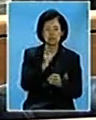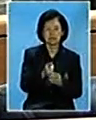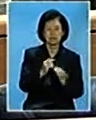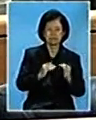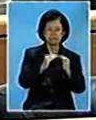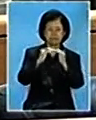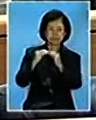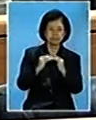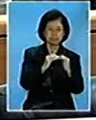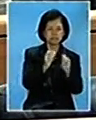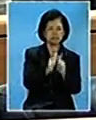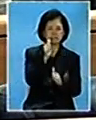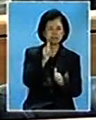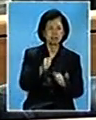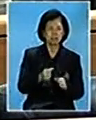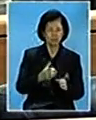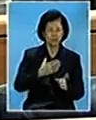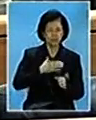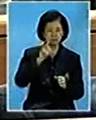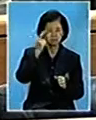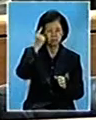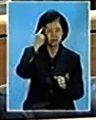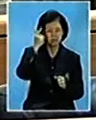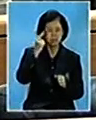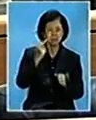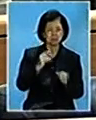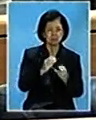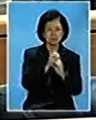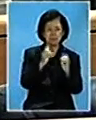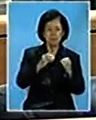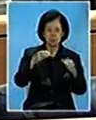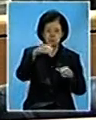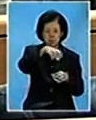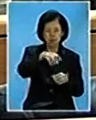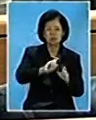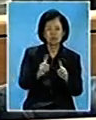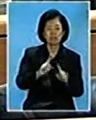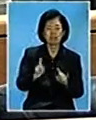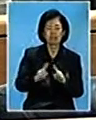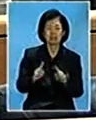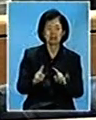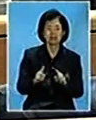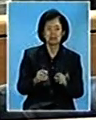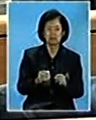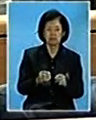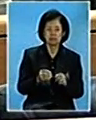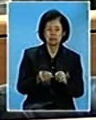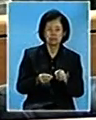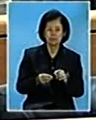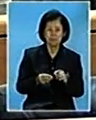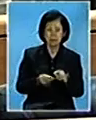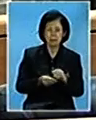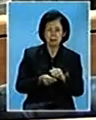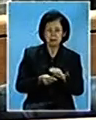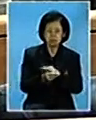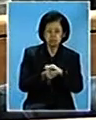ธรรมที่สุดแล้วผมเชื่อว่าไม่มีองค์กรไหนที่สามารถวิ่งศาลรัฐธรรมนูญได้หรอกครับ